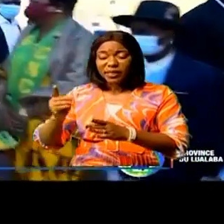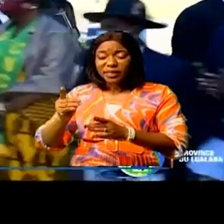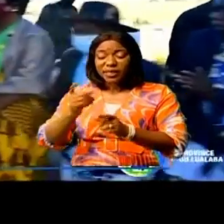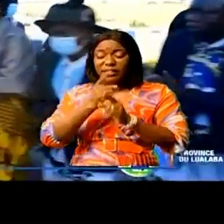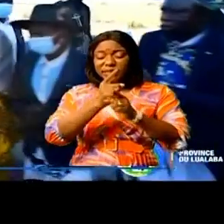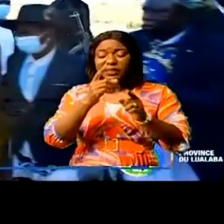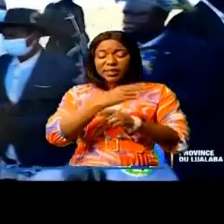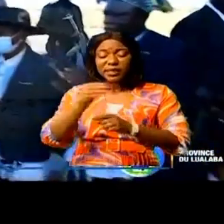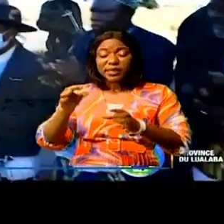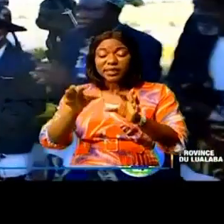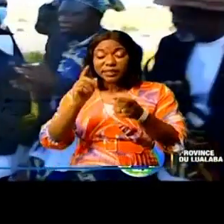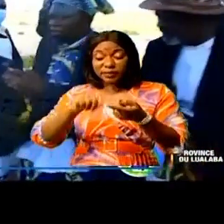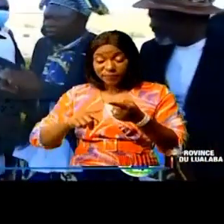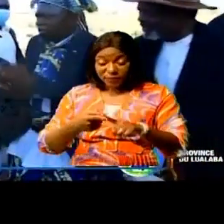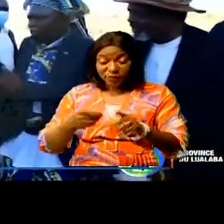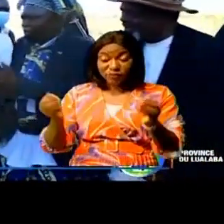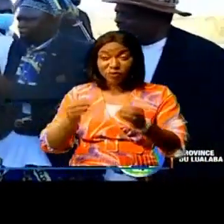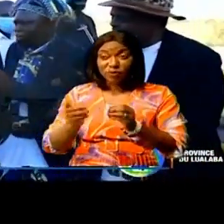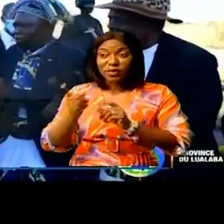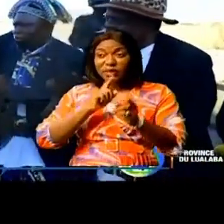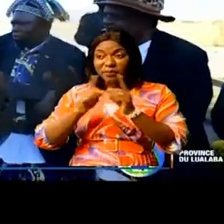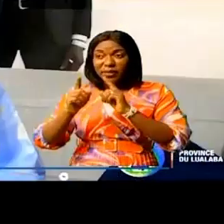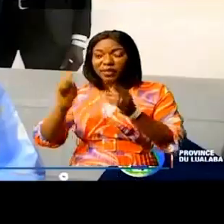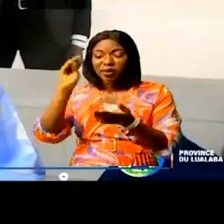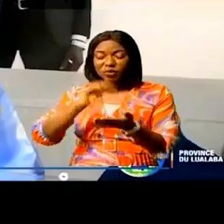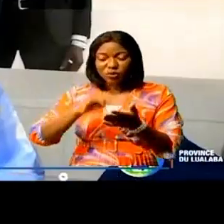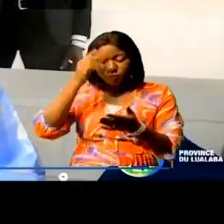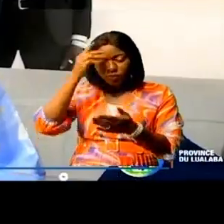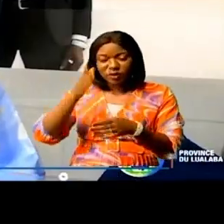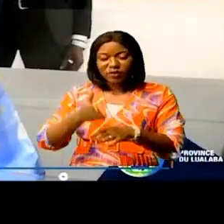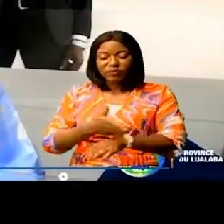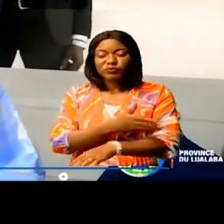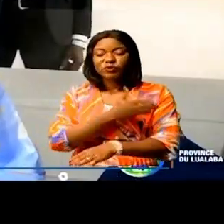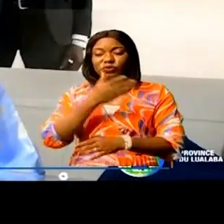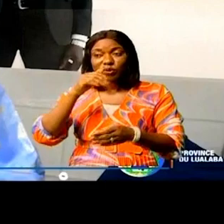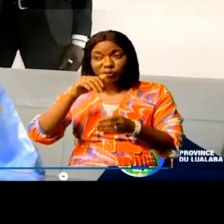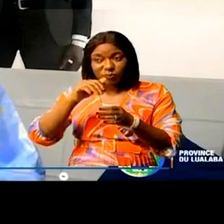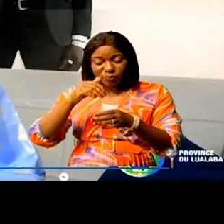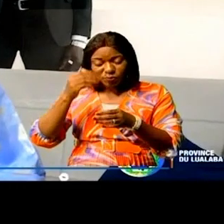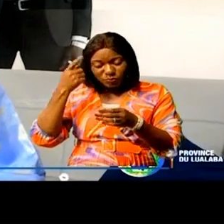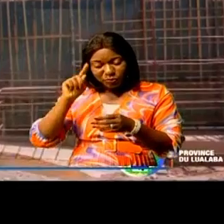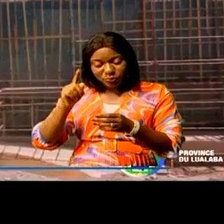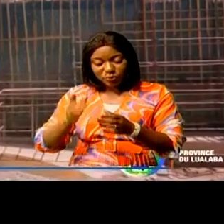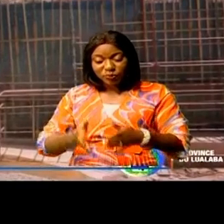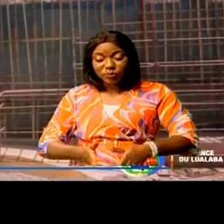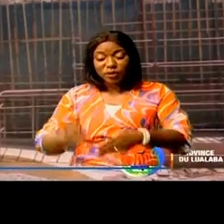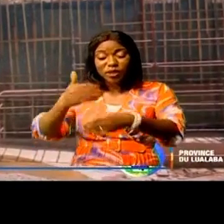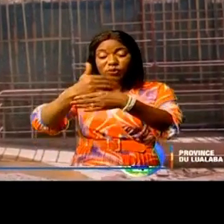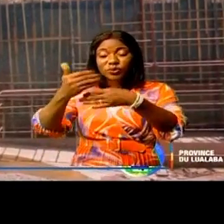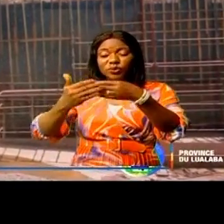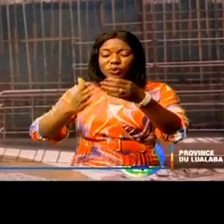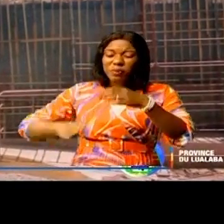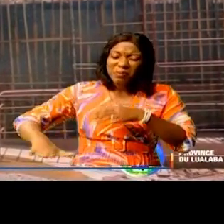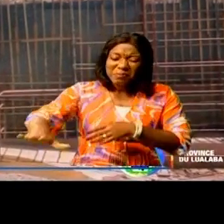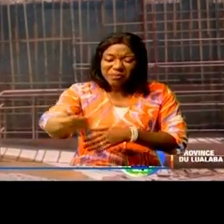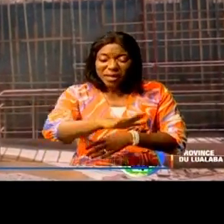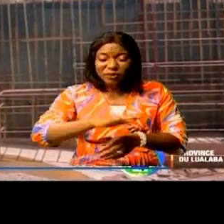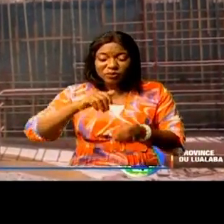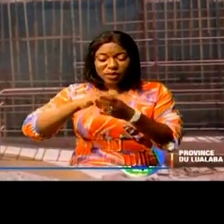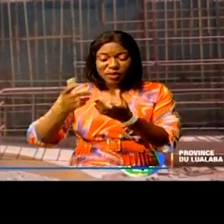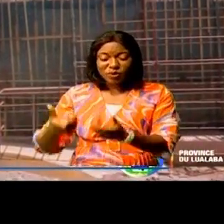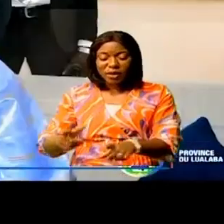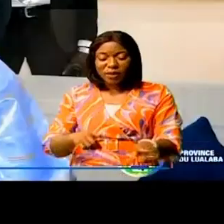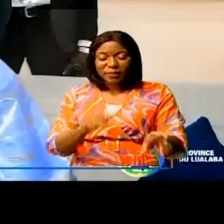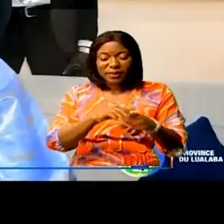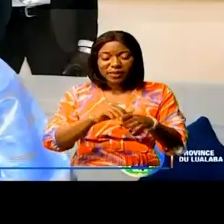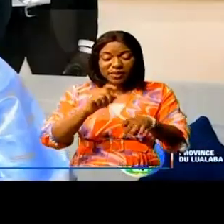Saini en a profité pour parler également de l'évolution des différents chantiers qu'elle a lancés sur l'ensemble de sa juridiction en cette saison